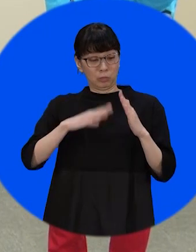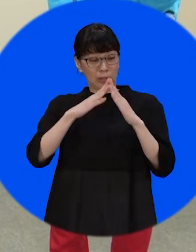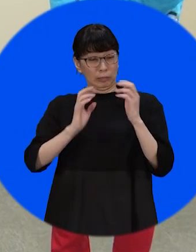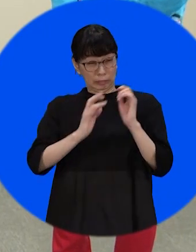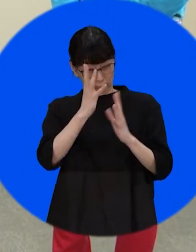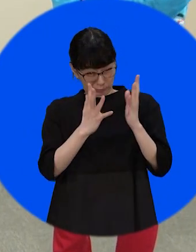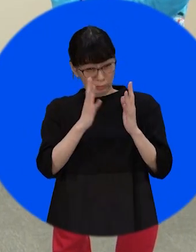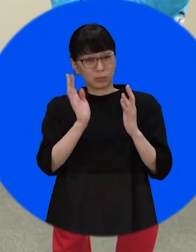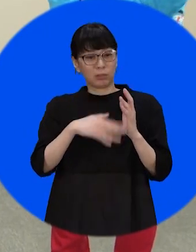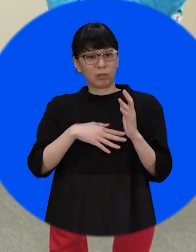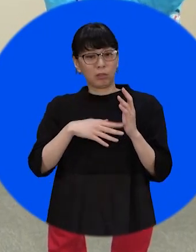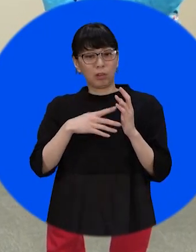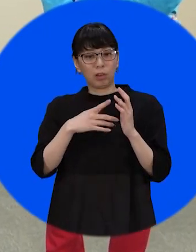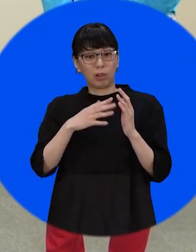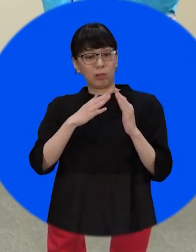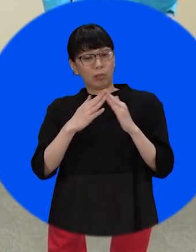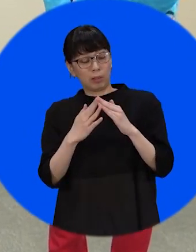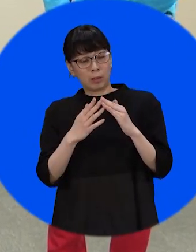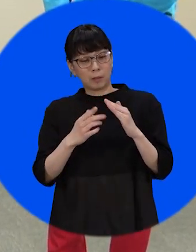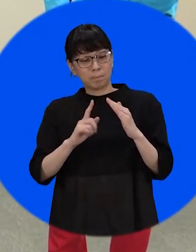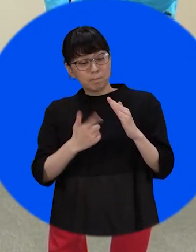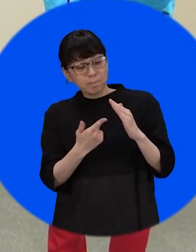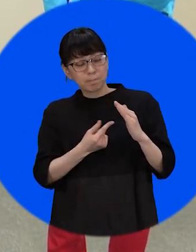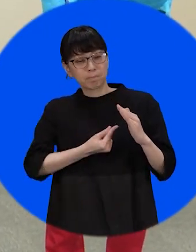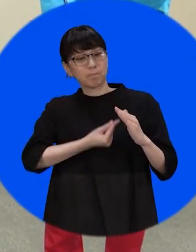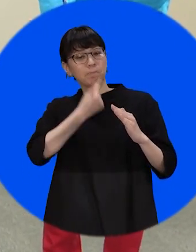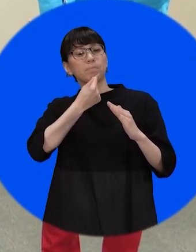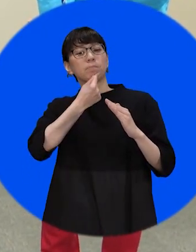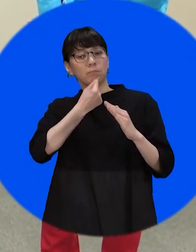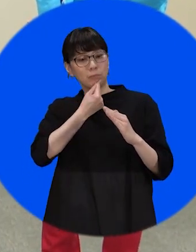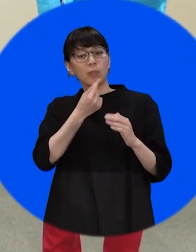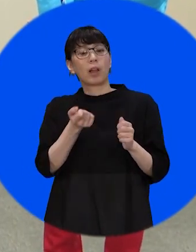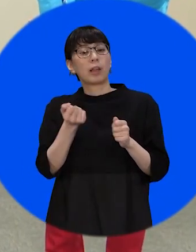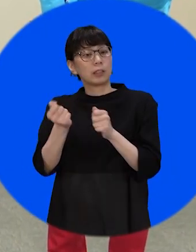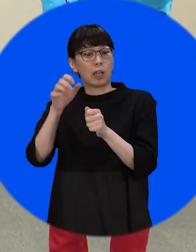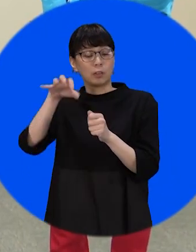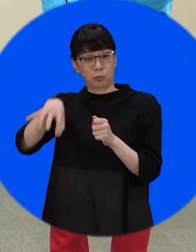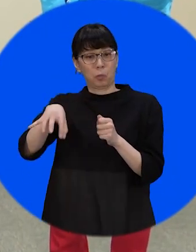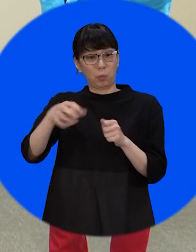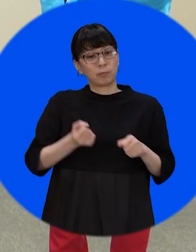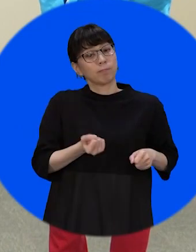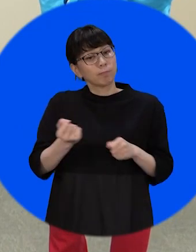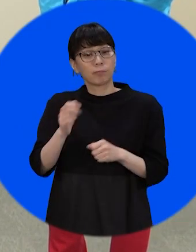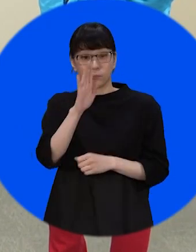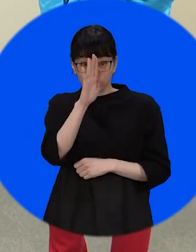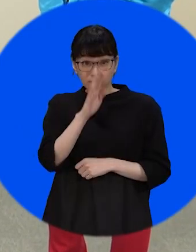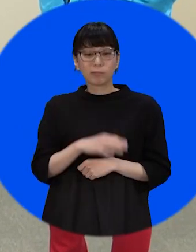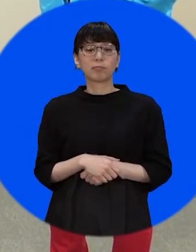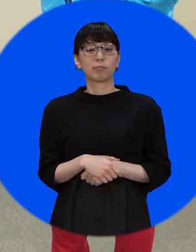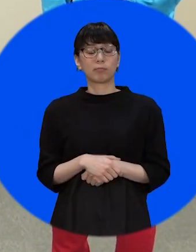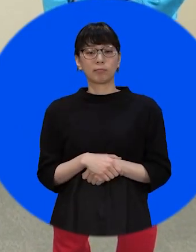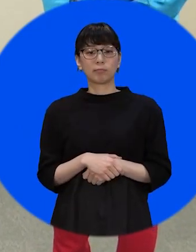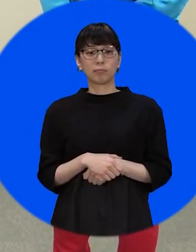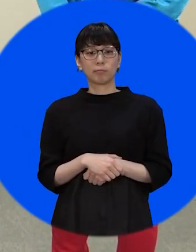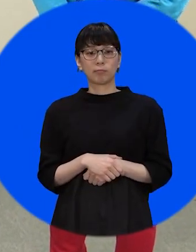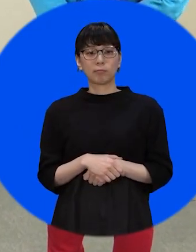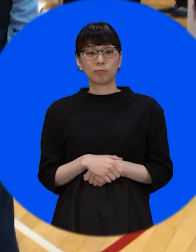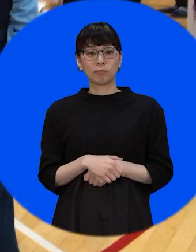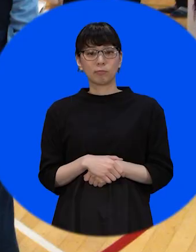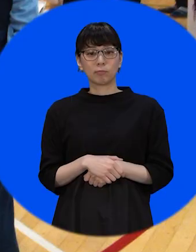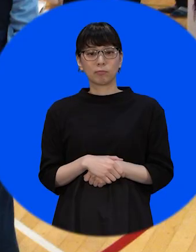ったりとか、あと、家が崩れてしまった、そういった心配がある場合には、震災救援所に避難するようにお願いします。 なる